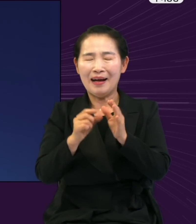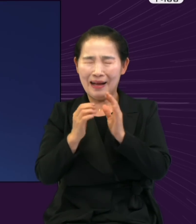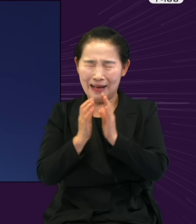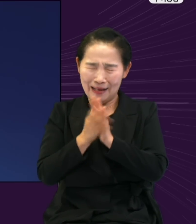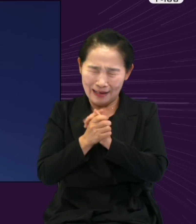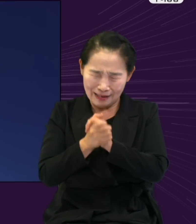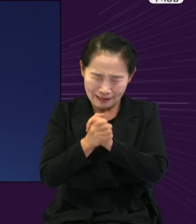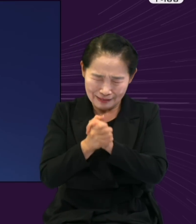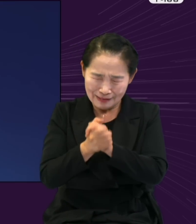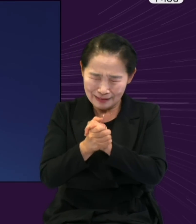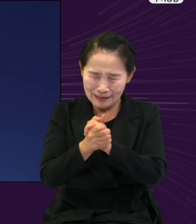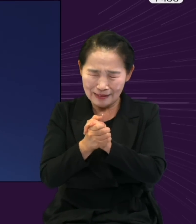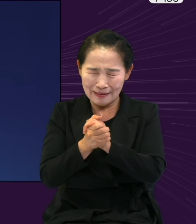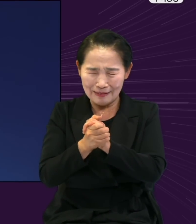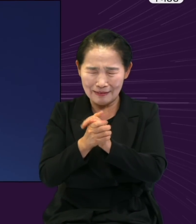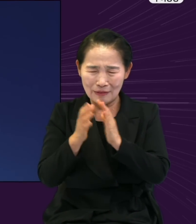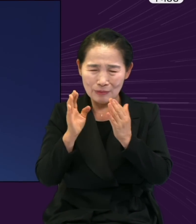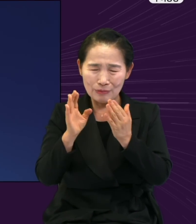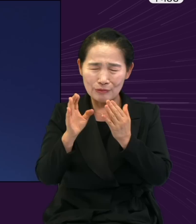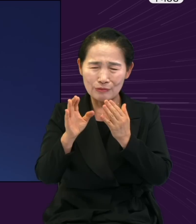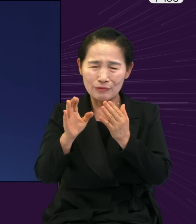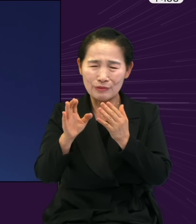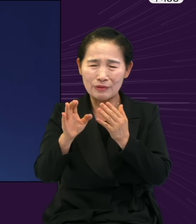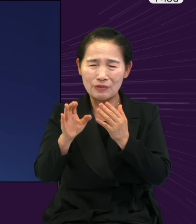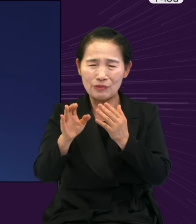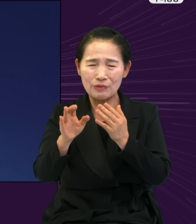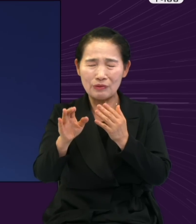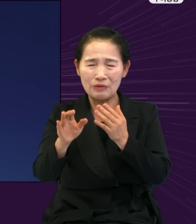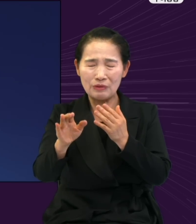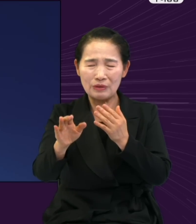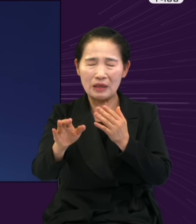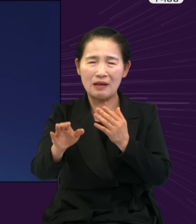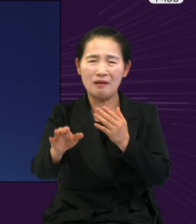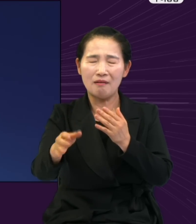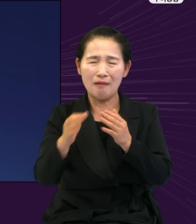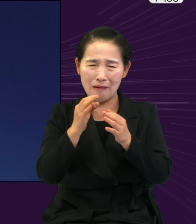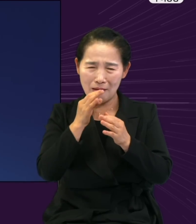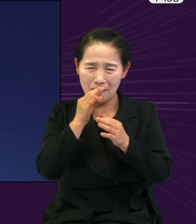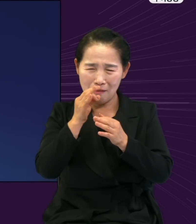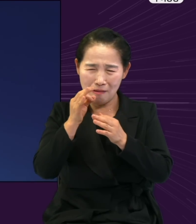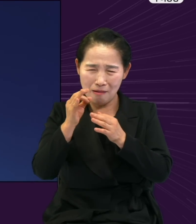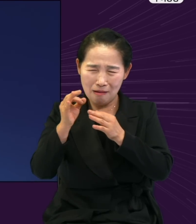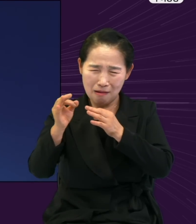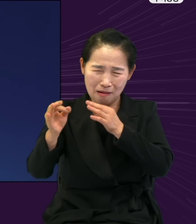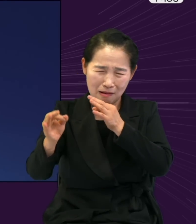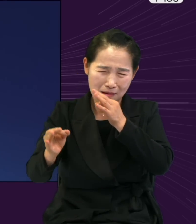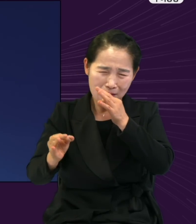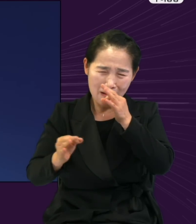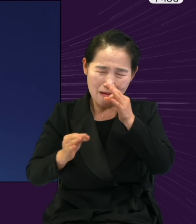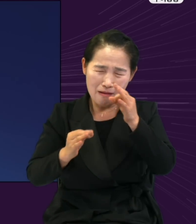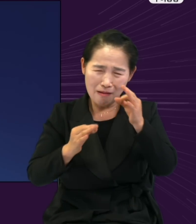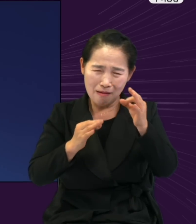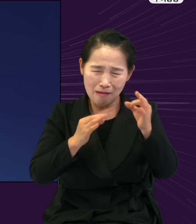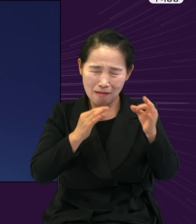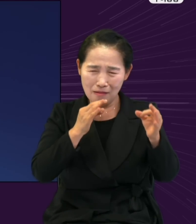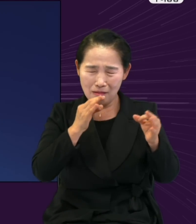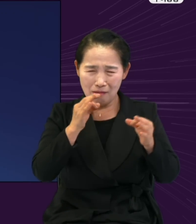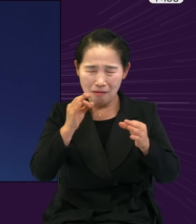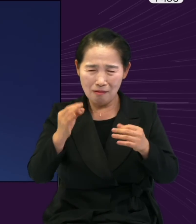기도는 부르짖음으로 바뀌었습니다. 부르짖고 또 부르짖으며 그를 살려달라고 주님 앞에 간절히